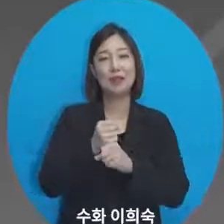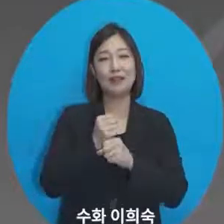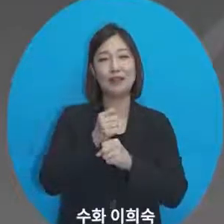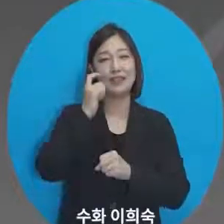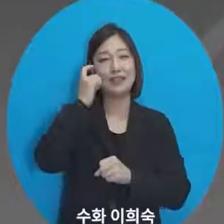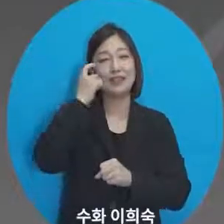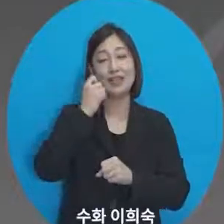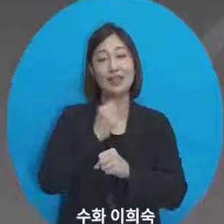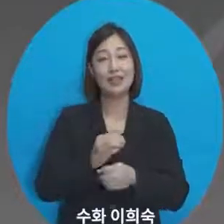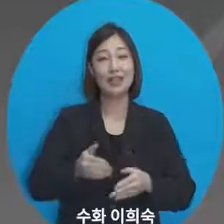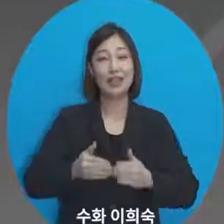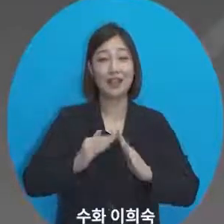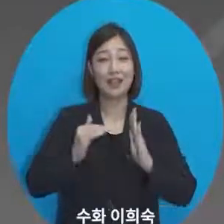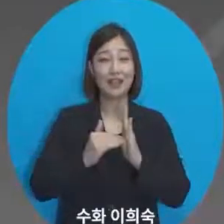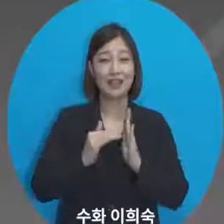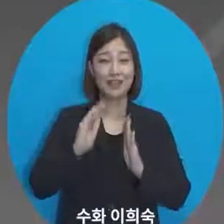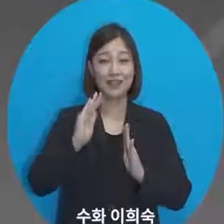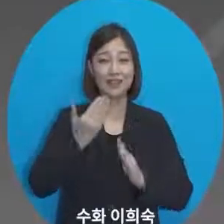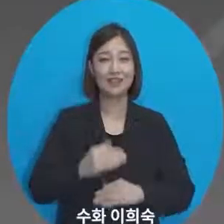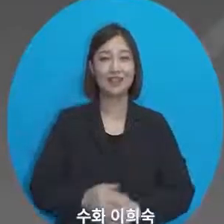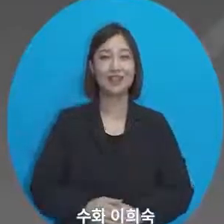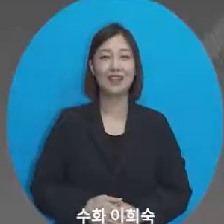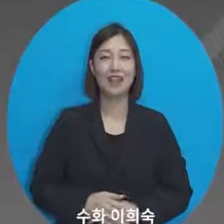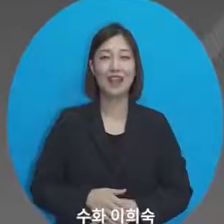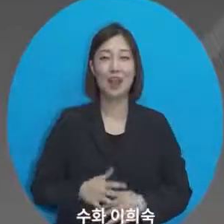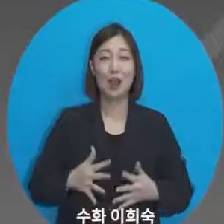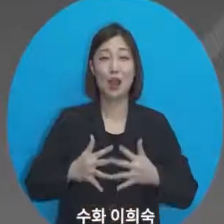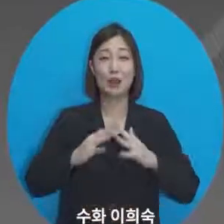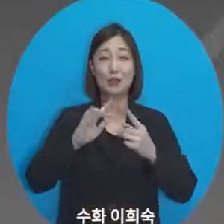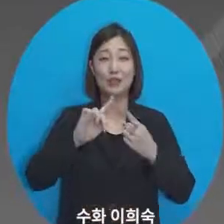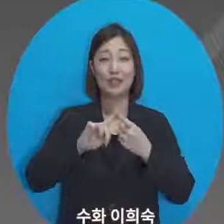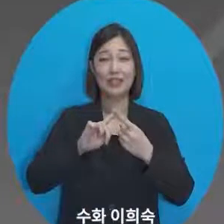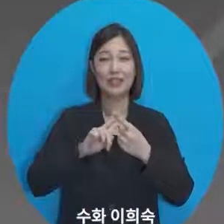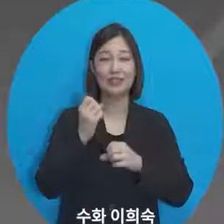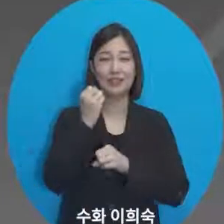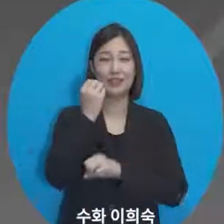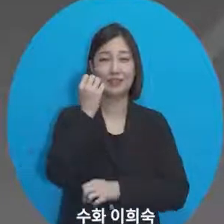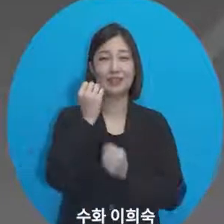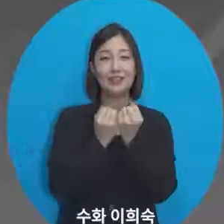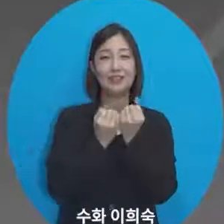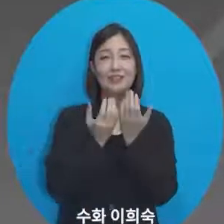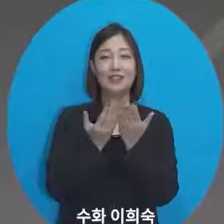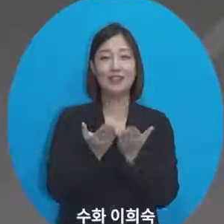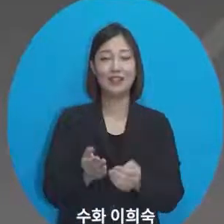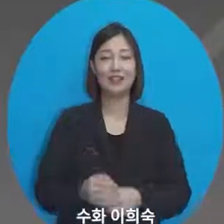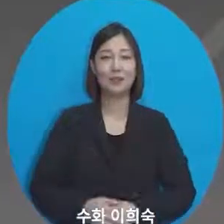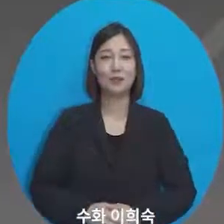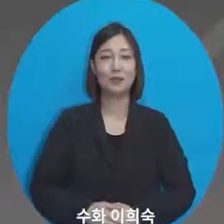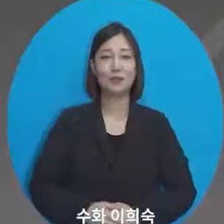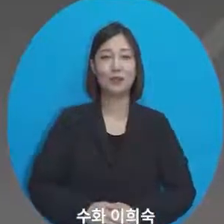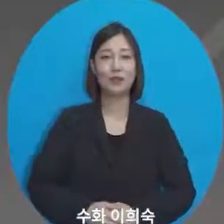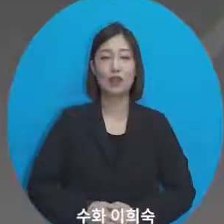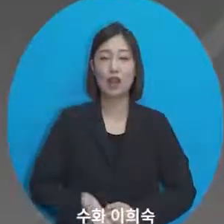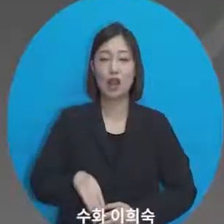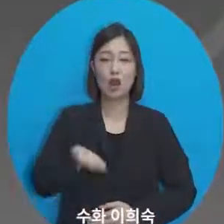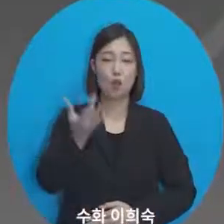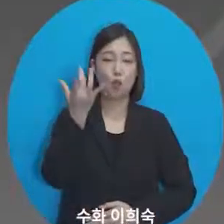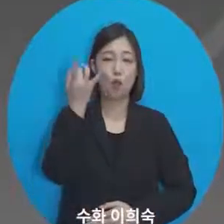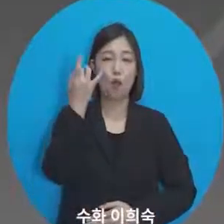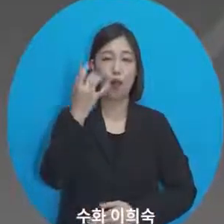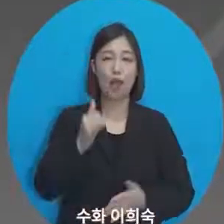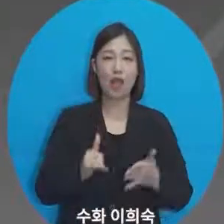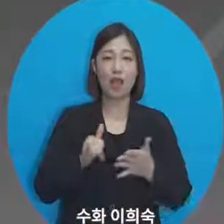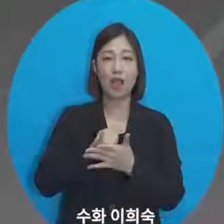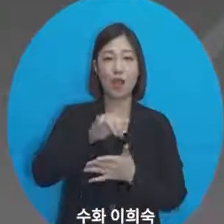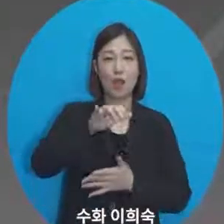하였습니다. 건축 개요를 간단히 말씀을 드리겠습니다. 기존 건축 면적보다